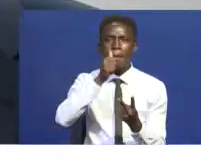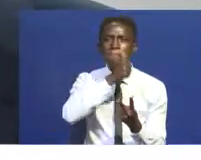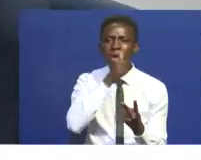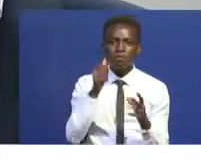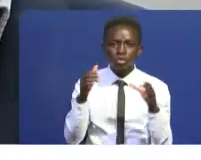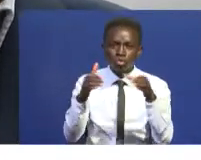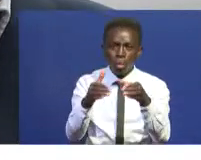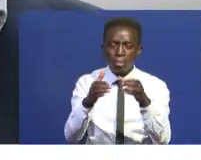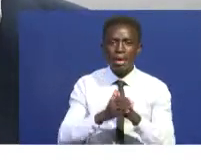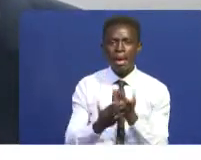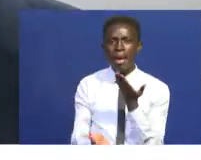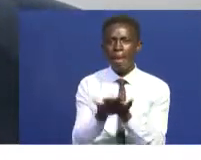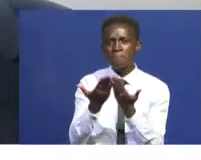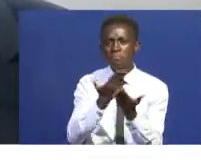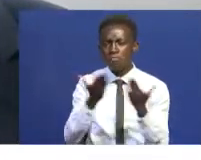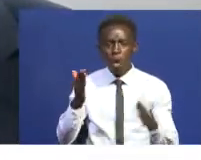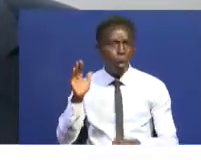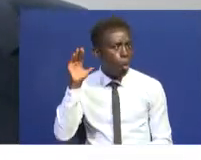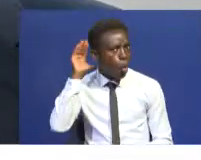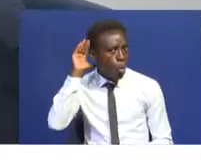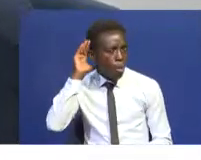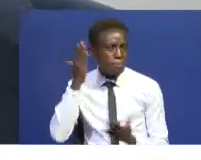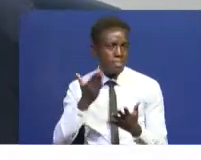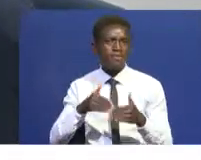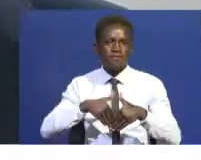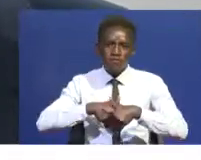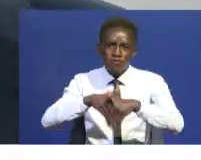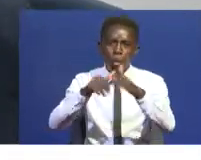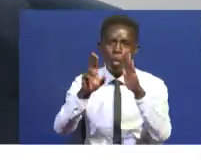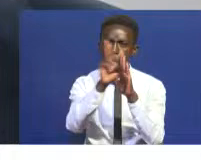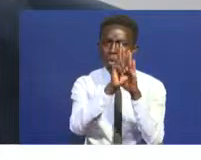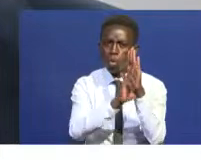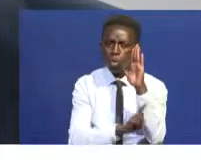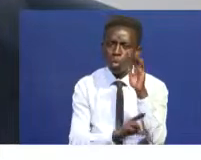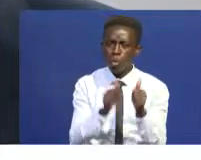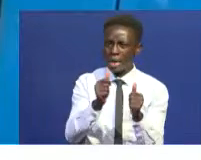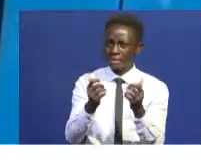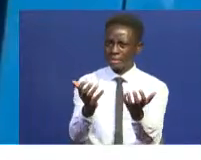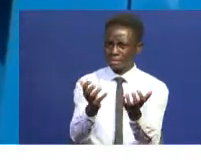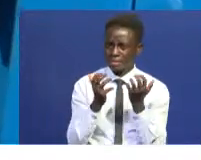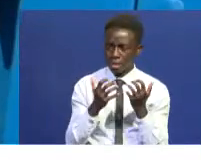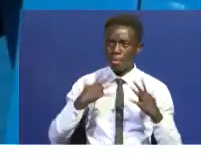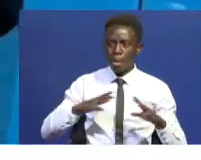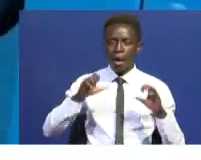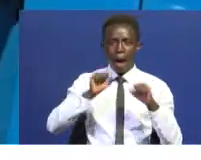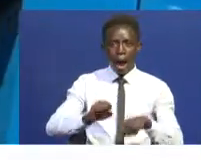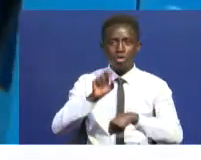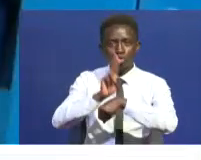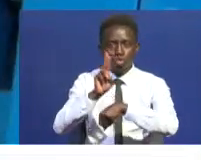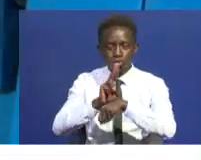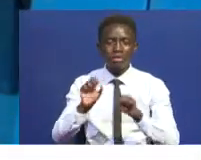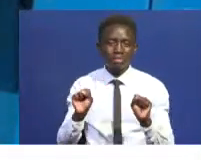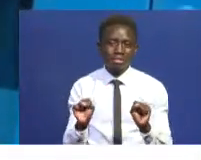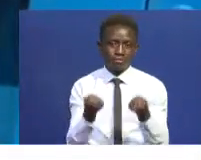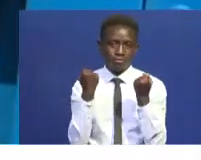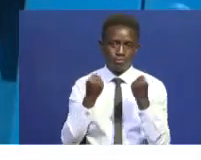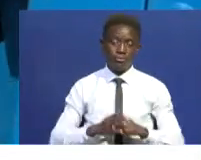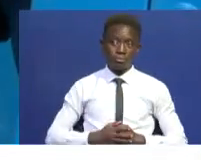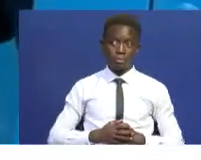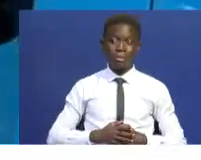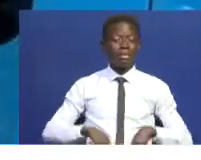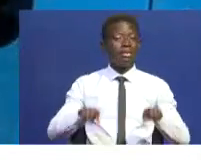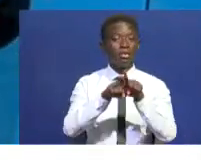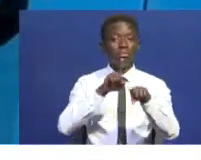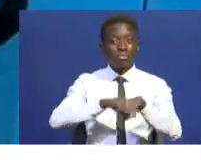them comply with the standards that are required so that people can consume safe. Kati huo huo, serikali